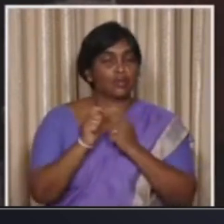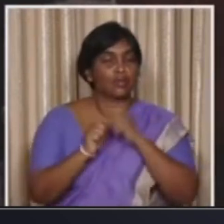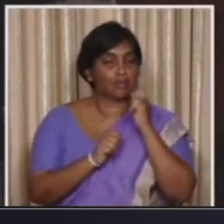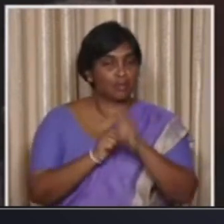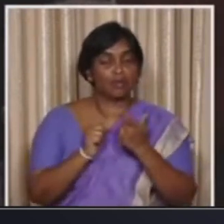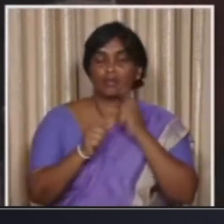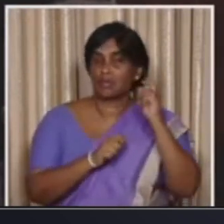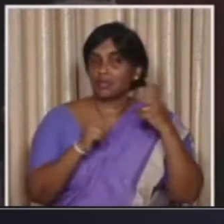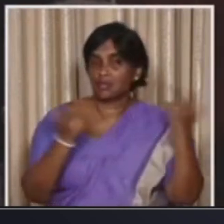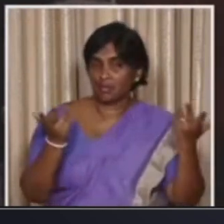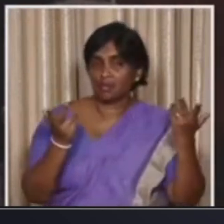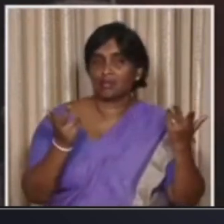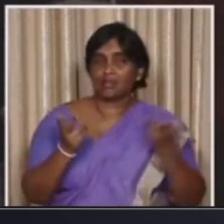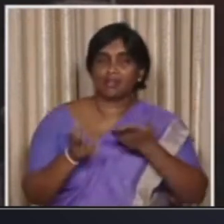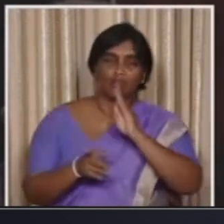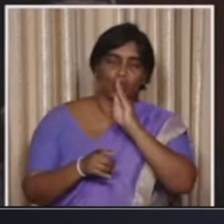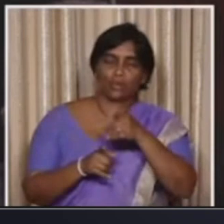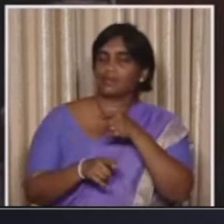සුභ දීමනා ගෙවන්නේ නැතුව